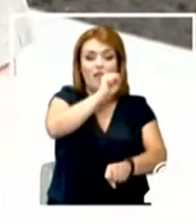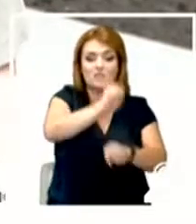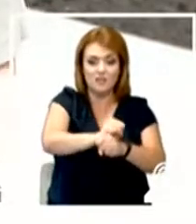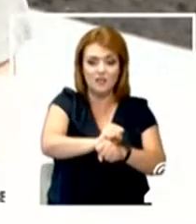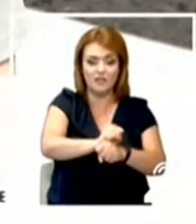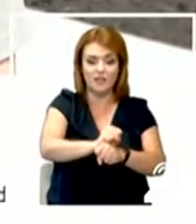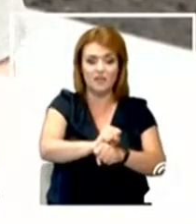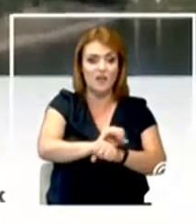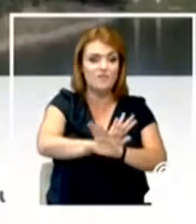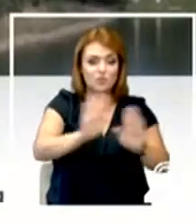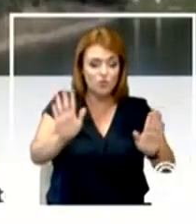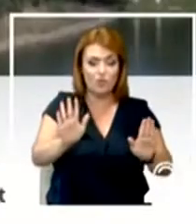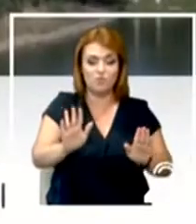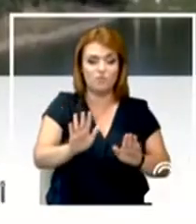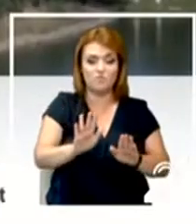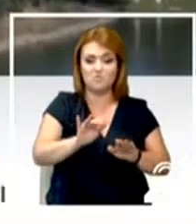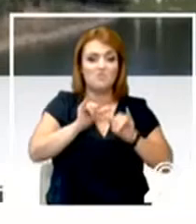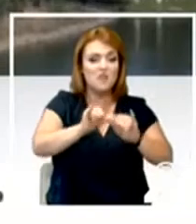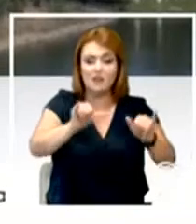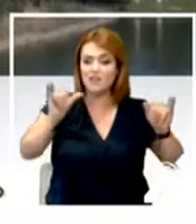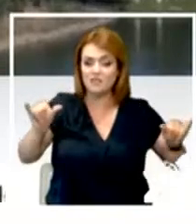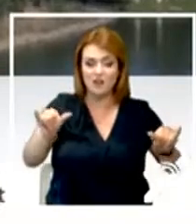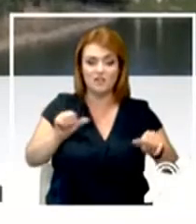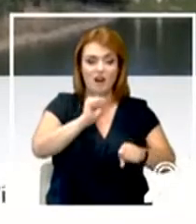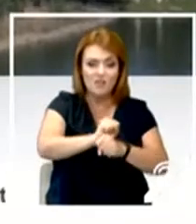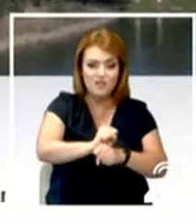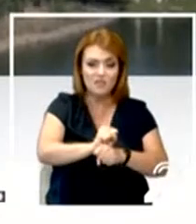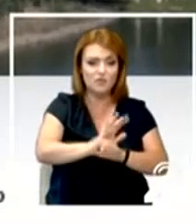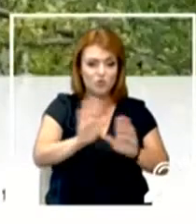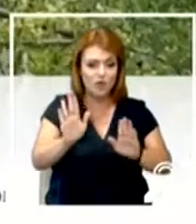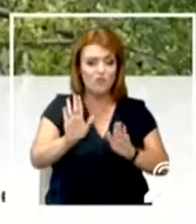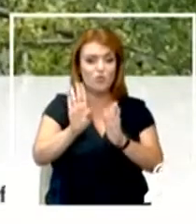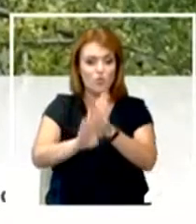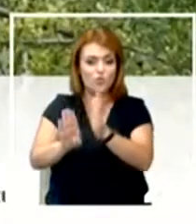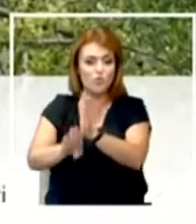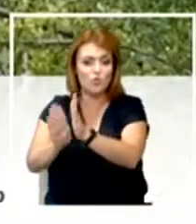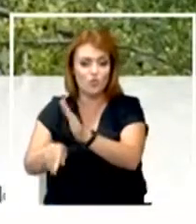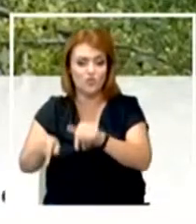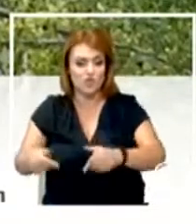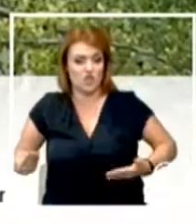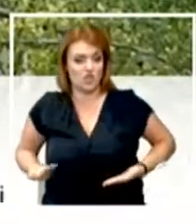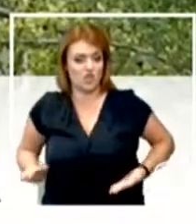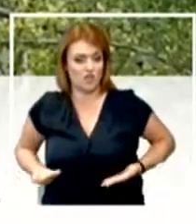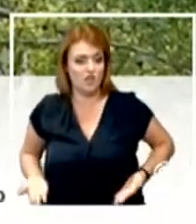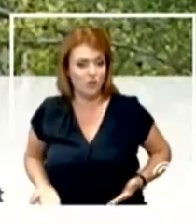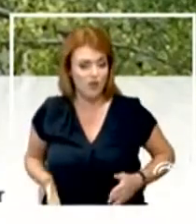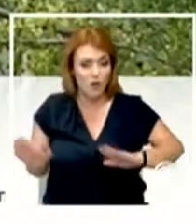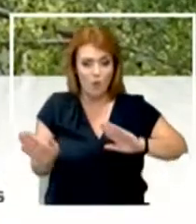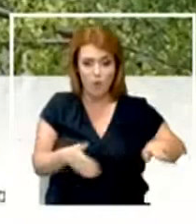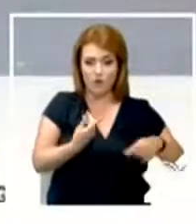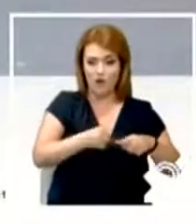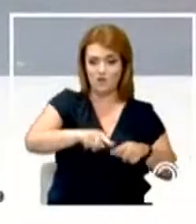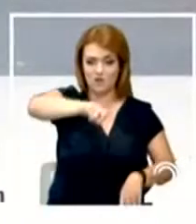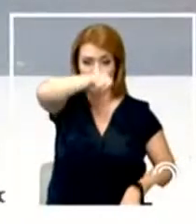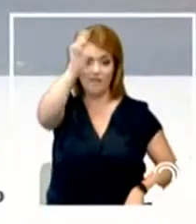de gangrenă. Viciul acesta de separatism, de ignoranță a legislației, el